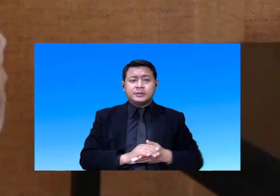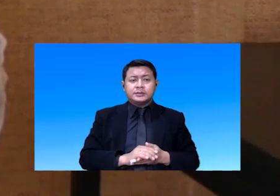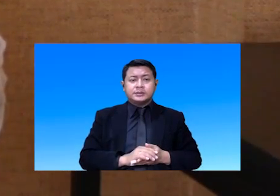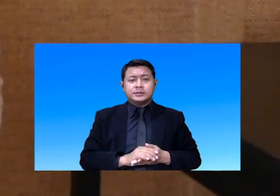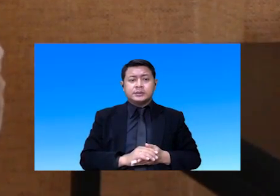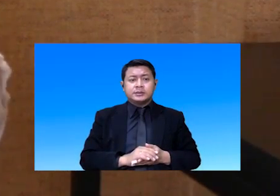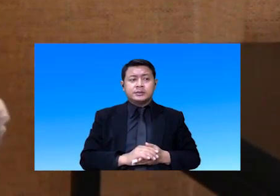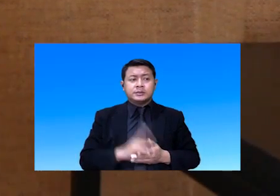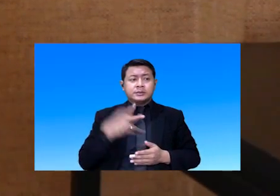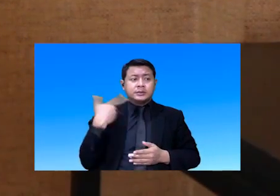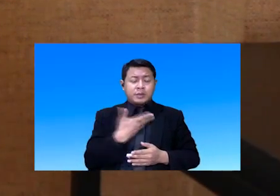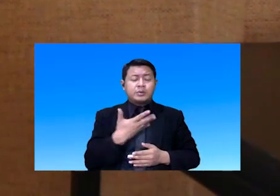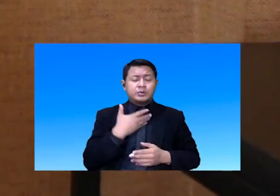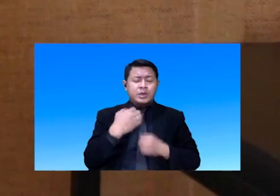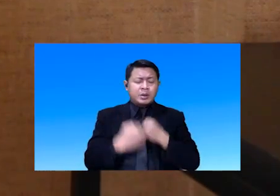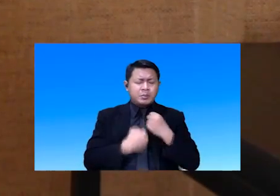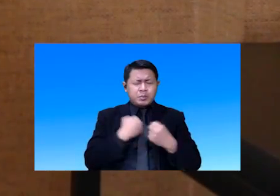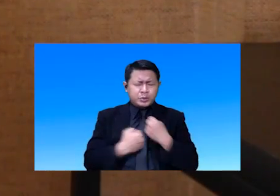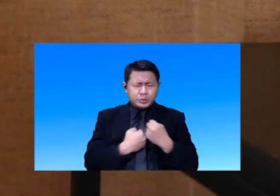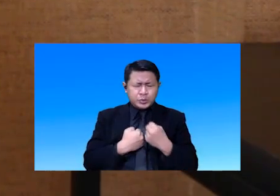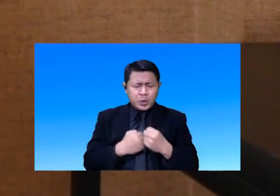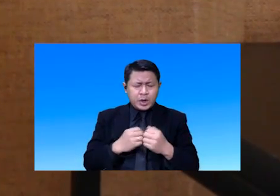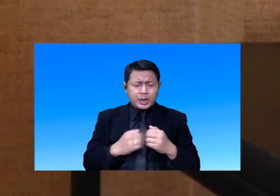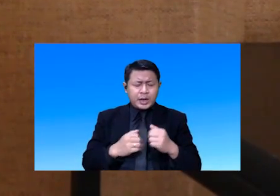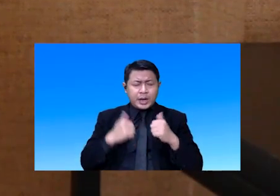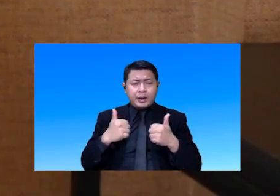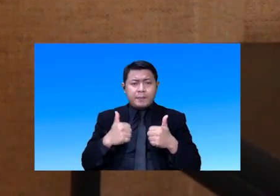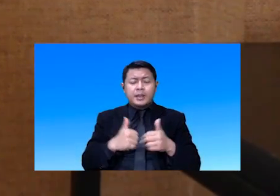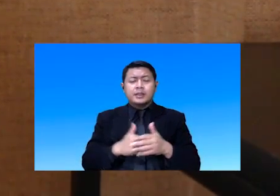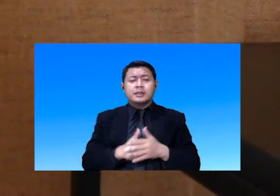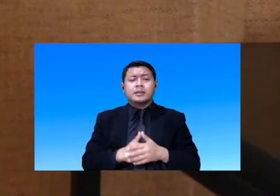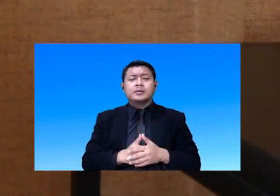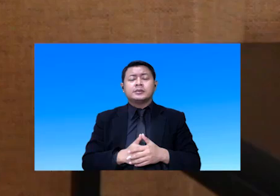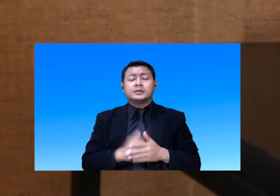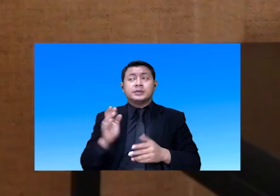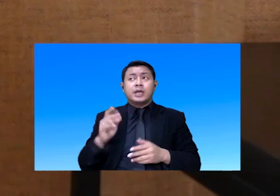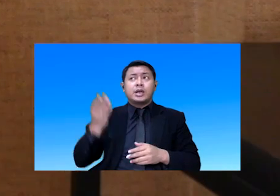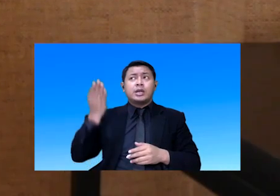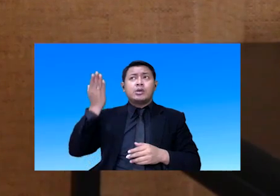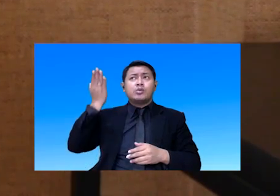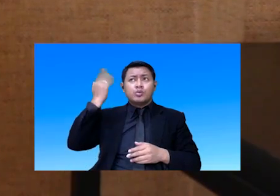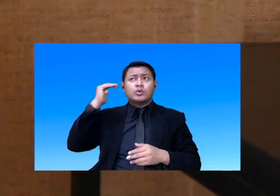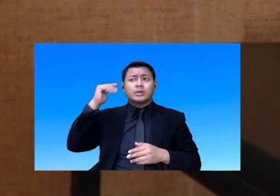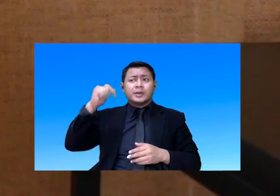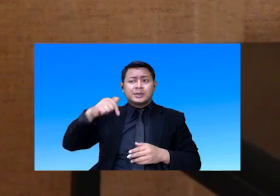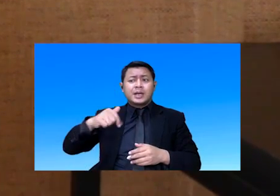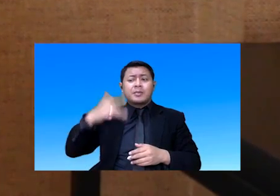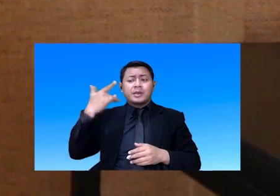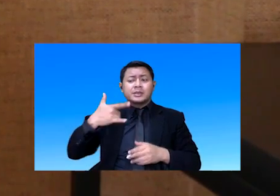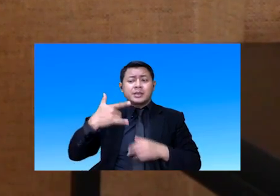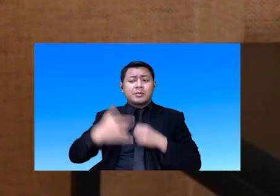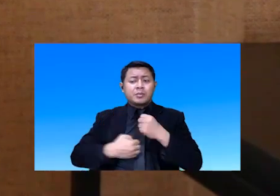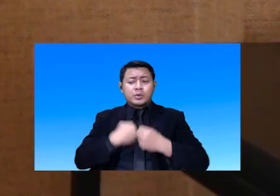sudah mengalami perjuangan yang sangat hebat kemarin menghadapi pandemi, dan termasuk sampai sekarang juga masih terus kami